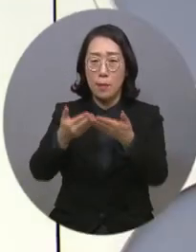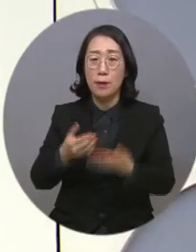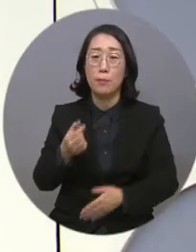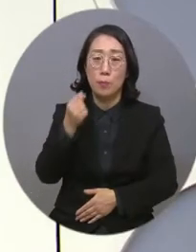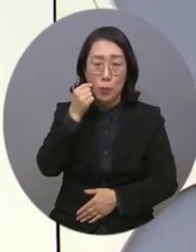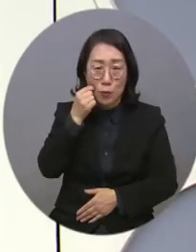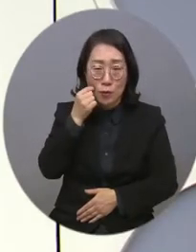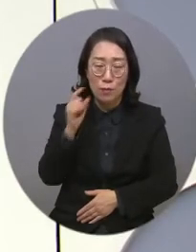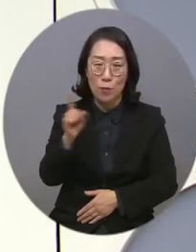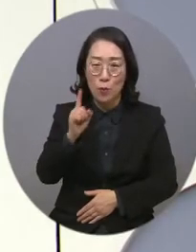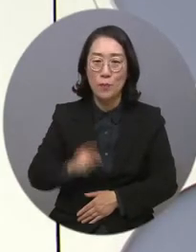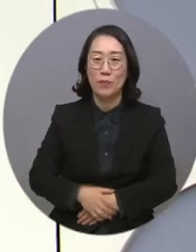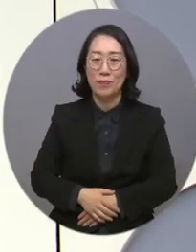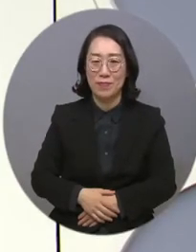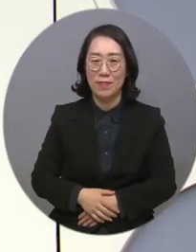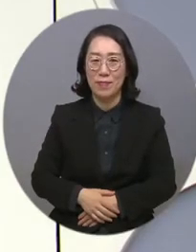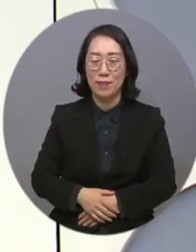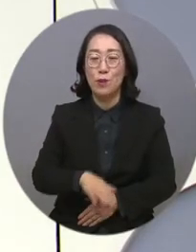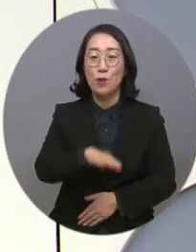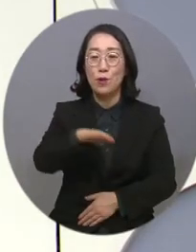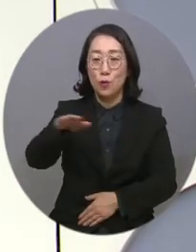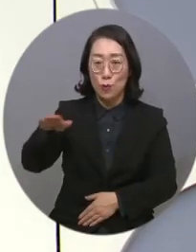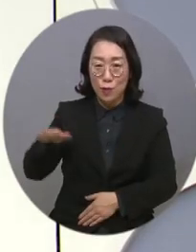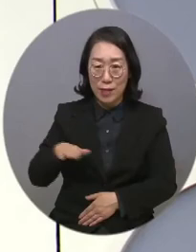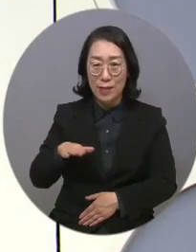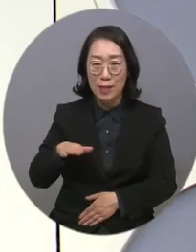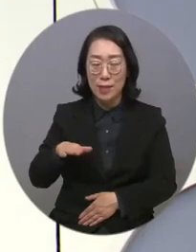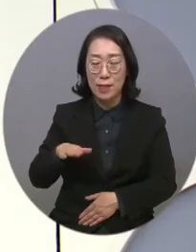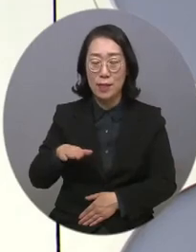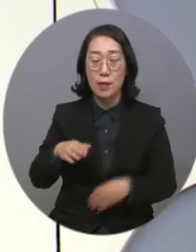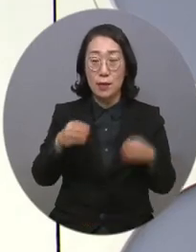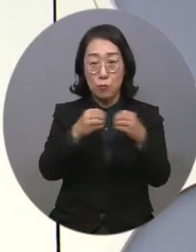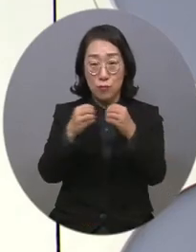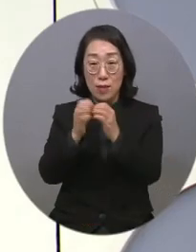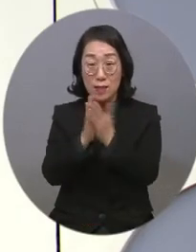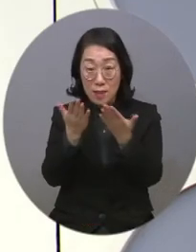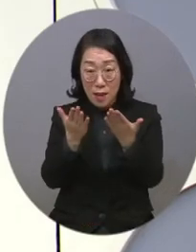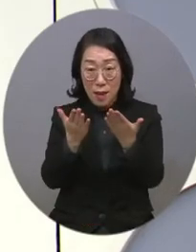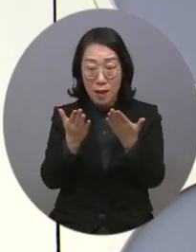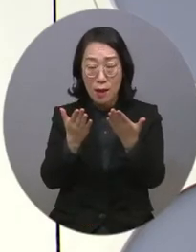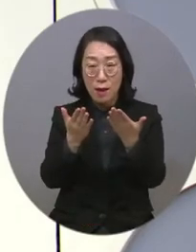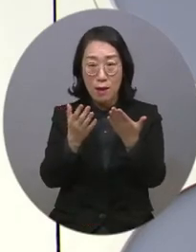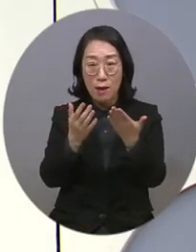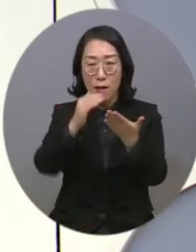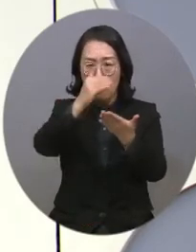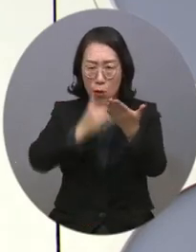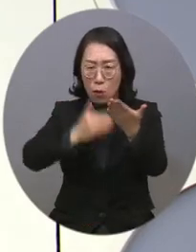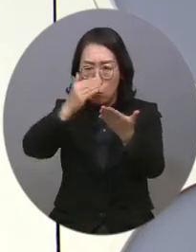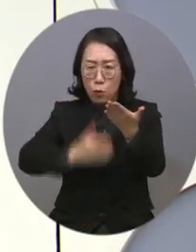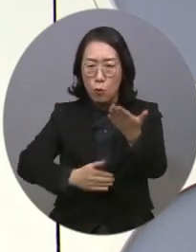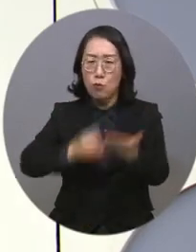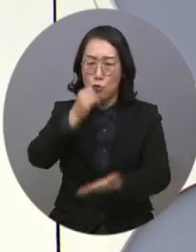예. 이문열 작가 하는 말이 우리 작가들이 정말 훌륭한 작가들이 자기 외에도 훌륭한 작가들이 많은데 이